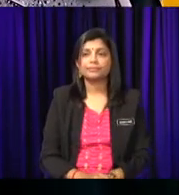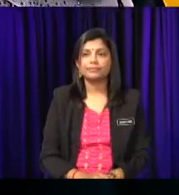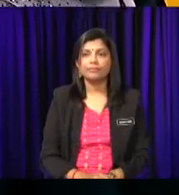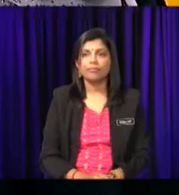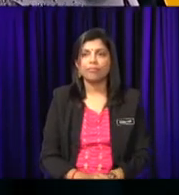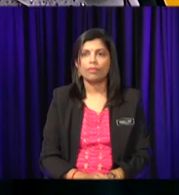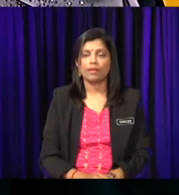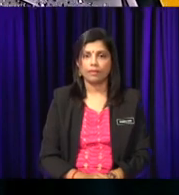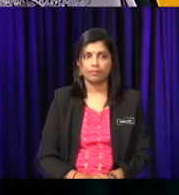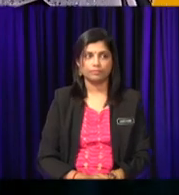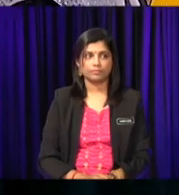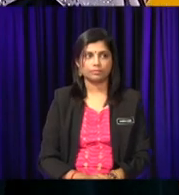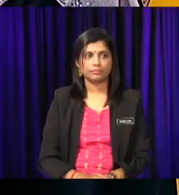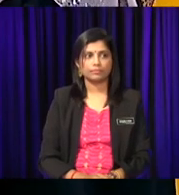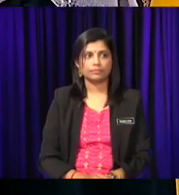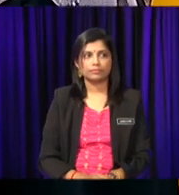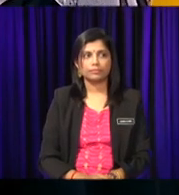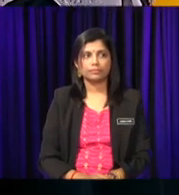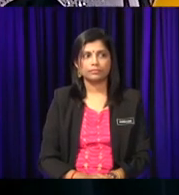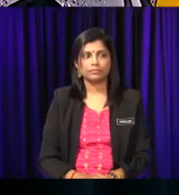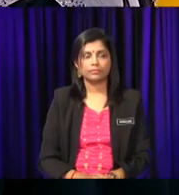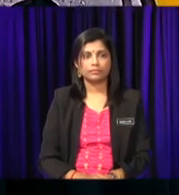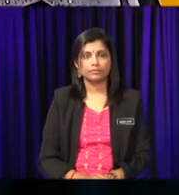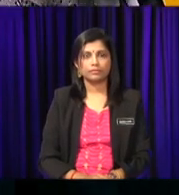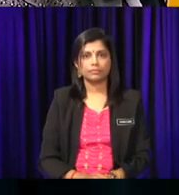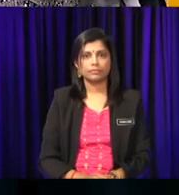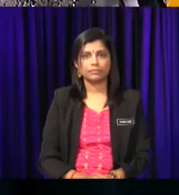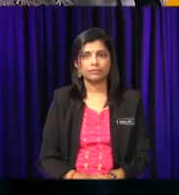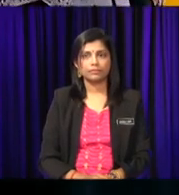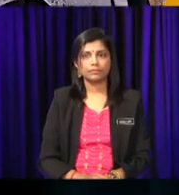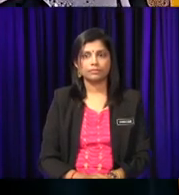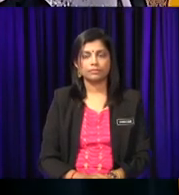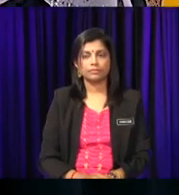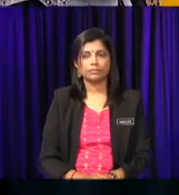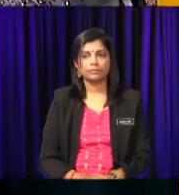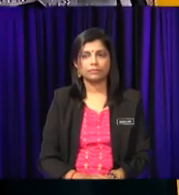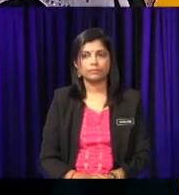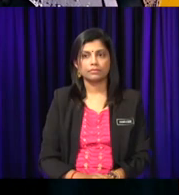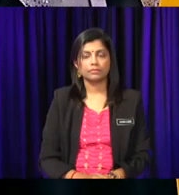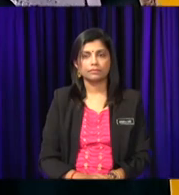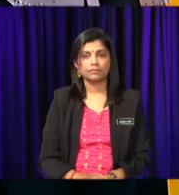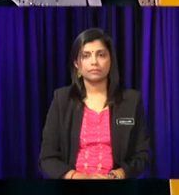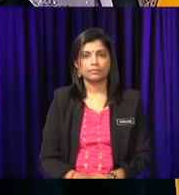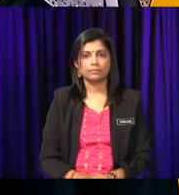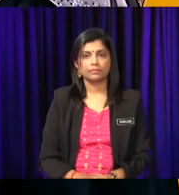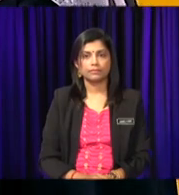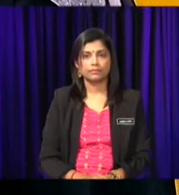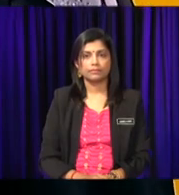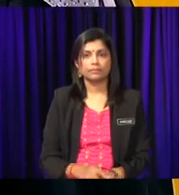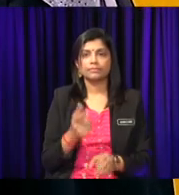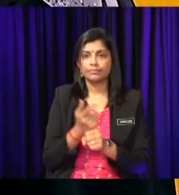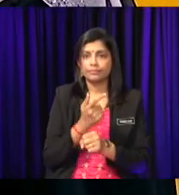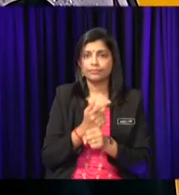dibulatkan Maksudnya membolehkan murid-murid membaca dengan cekap dan pantas dan